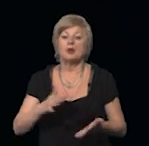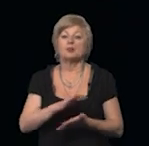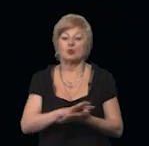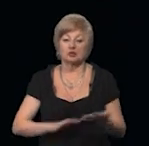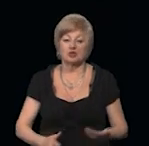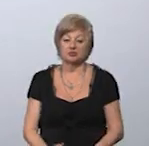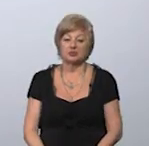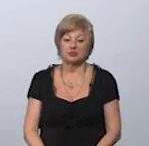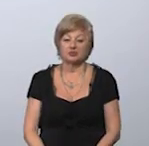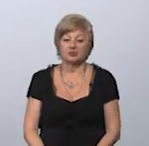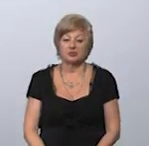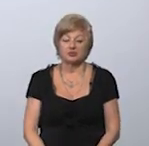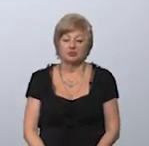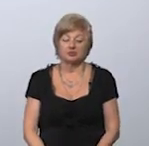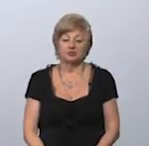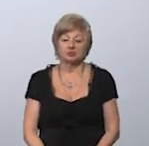продовжуємо.